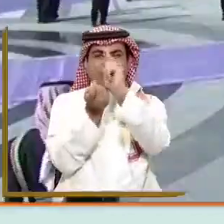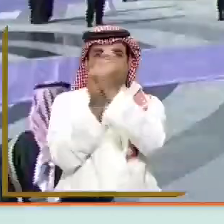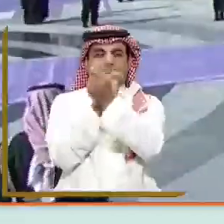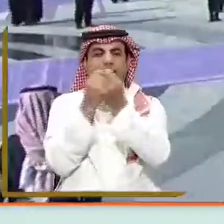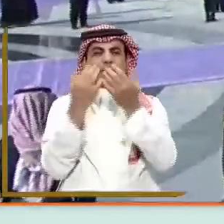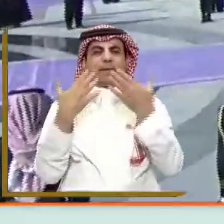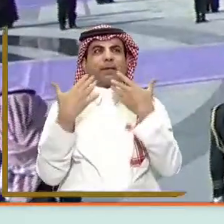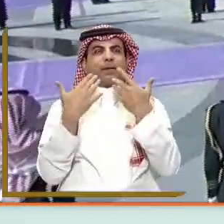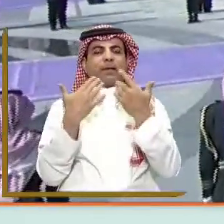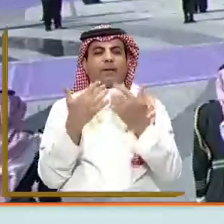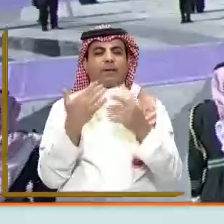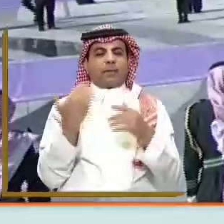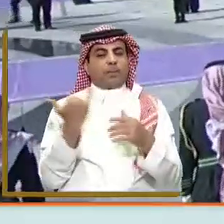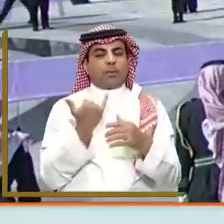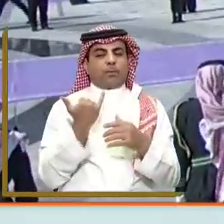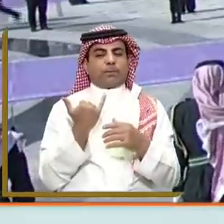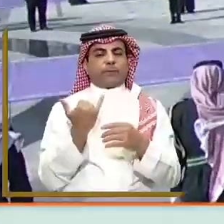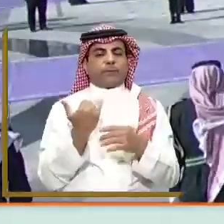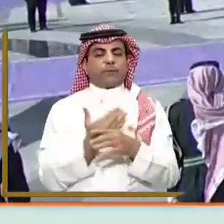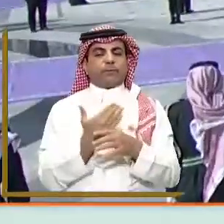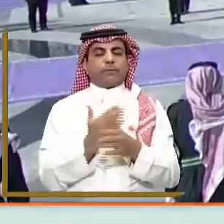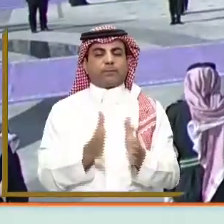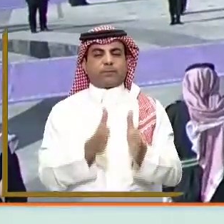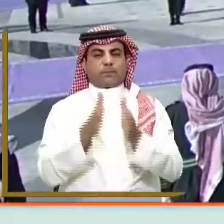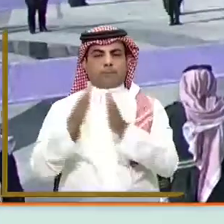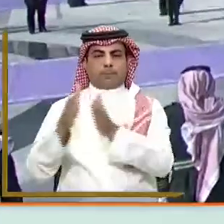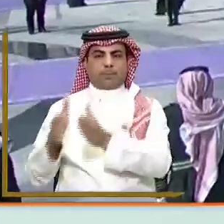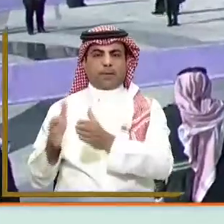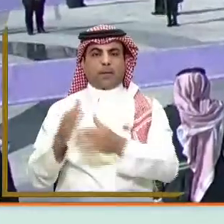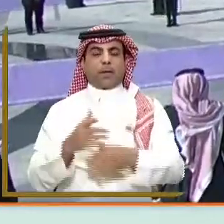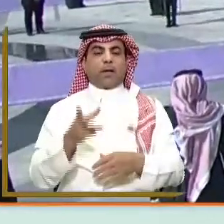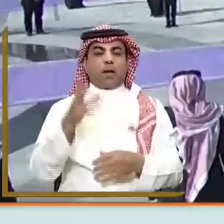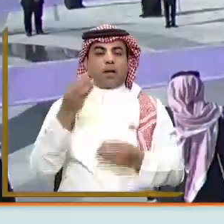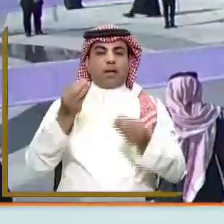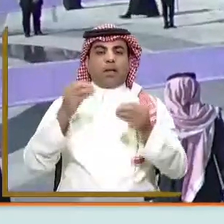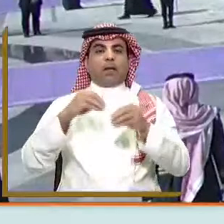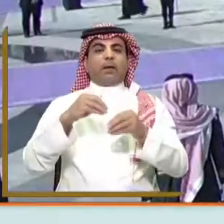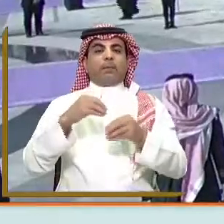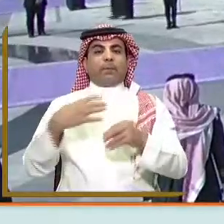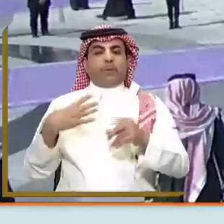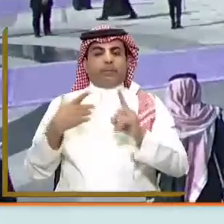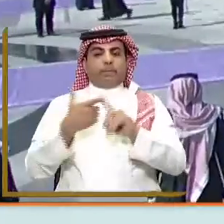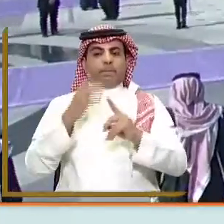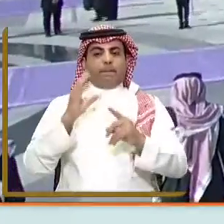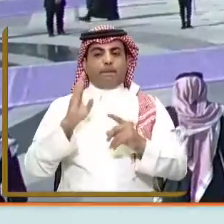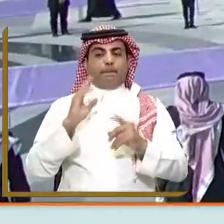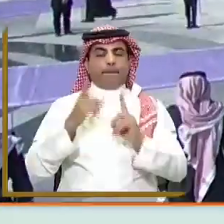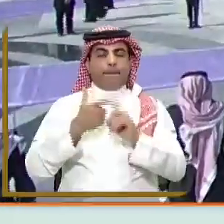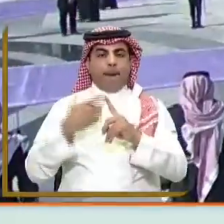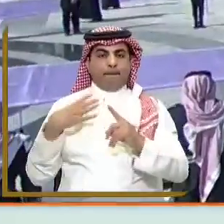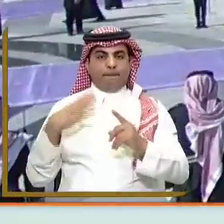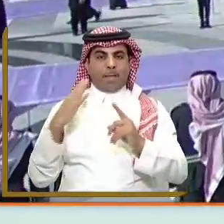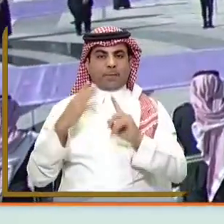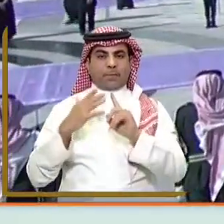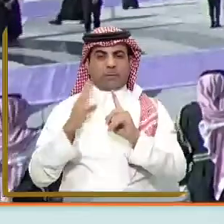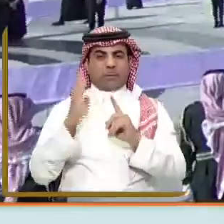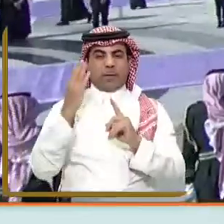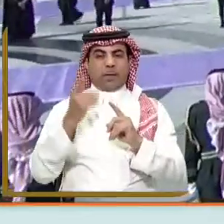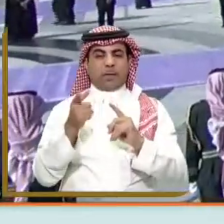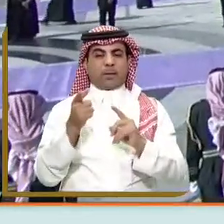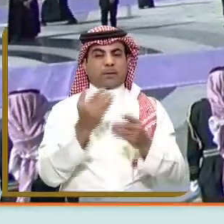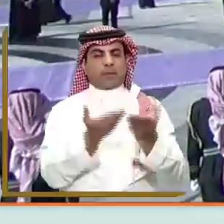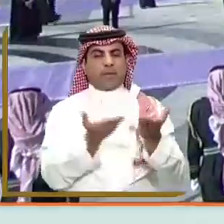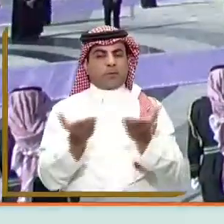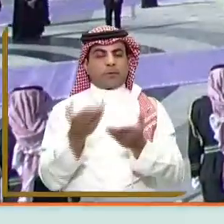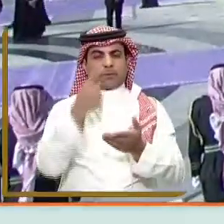مشيدا بأثرهما العظيم على المنطقة وسكانها. وقد رحب سمو ولي العهد بسياسة